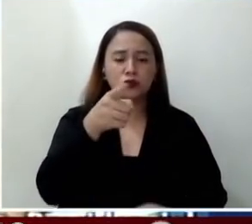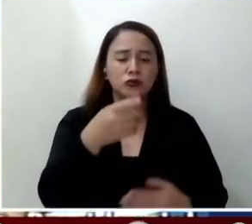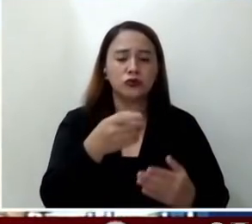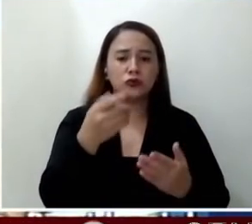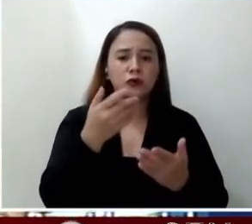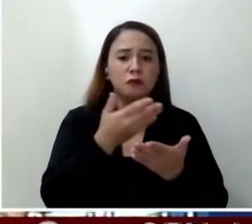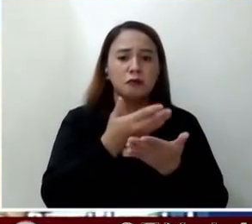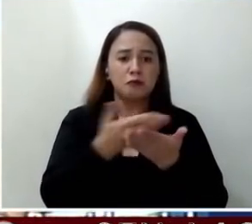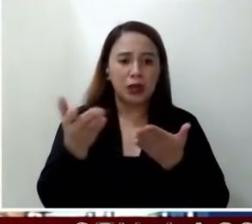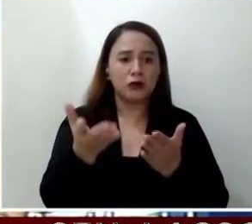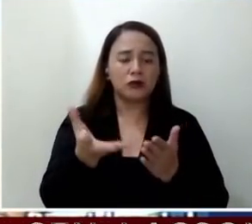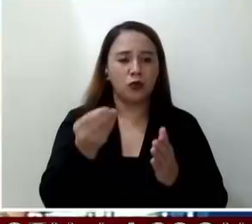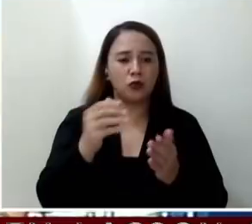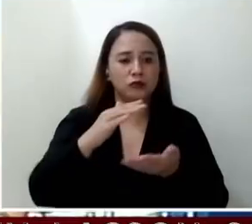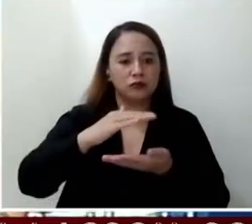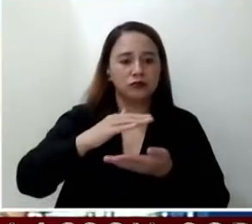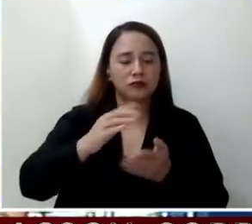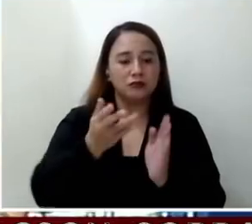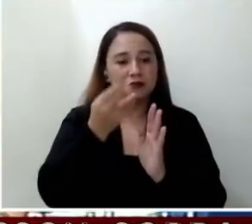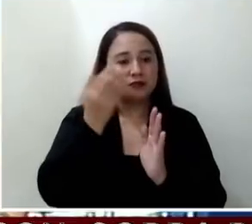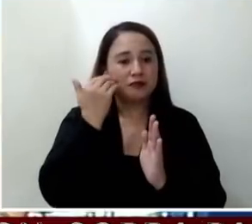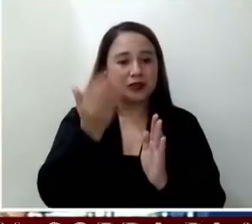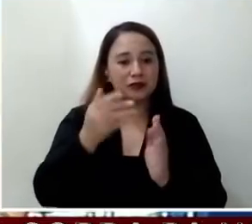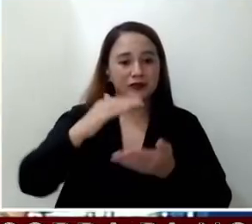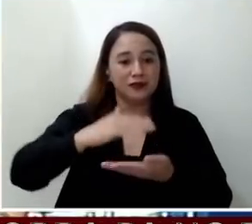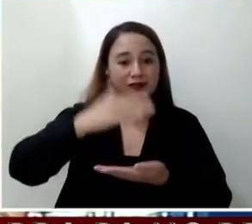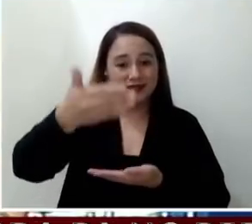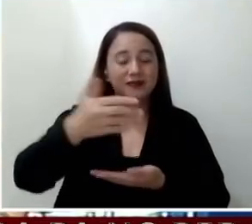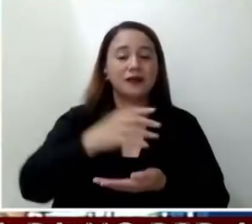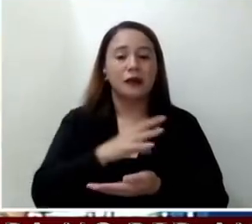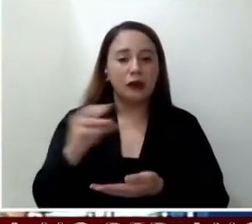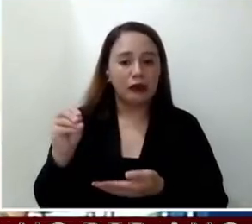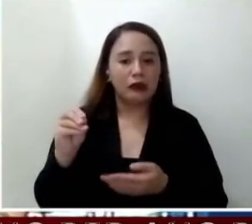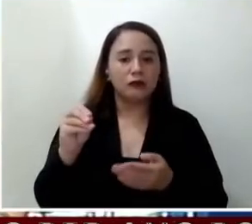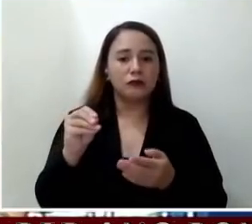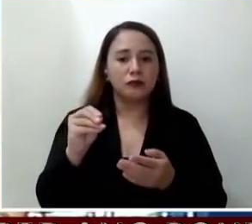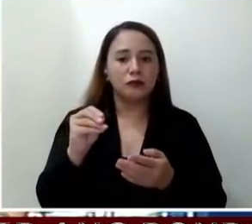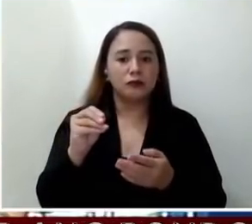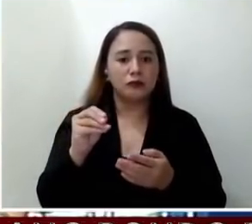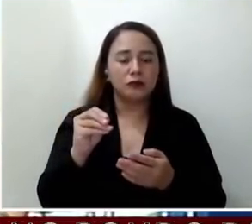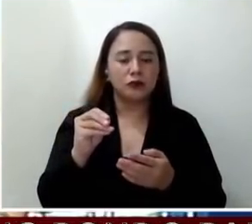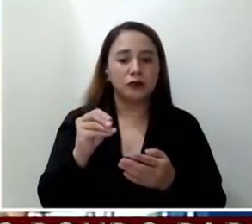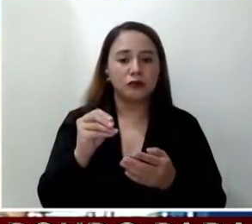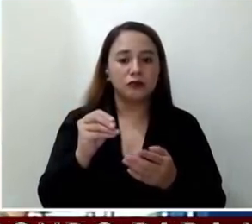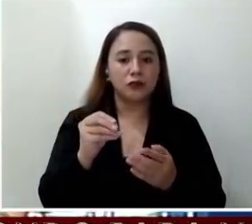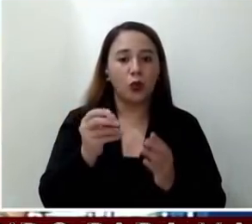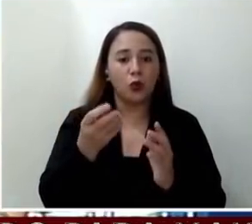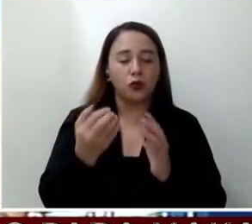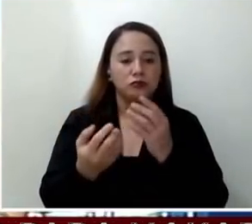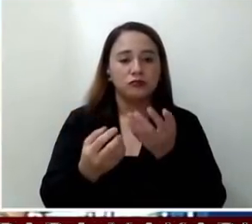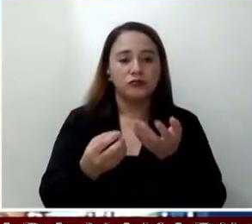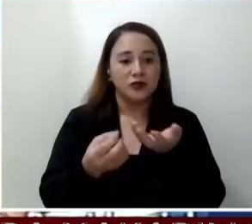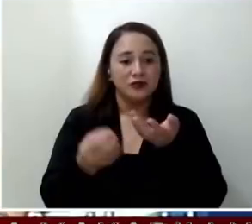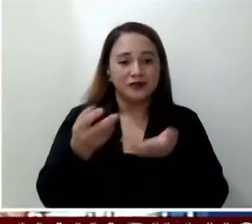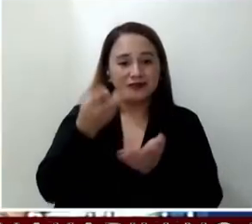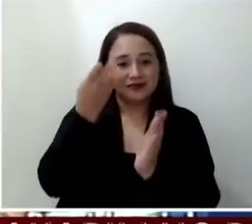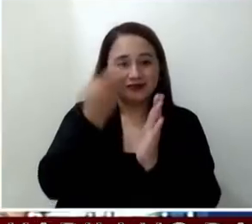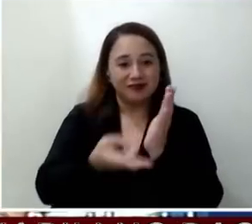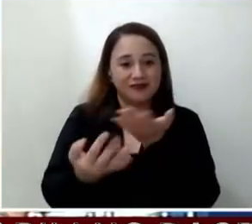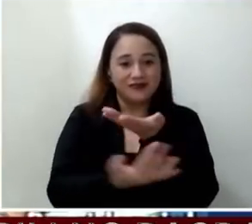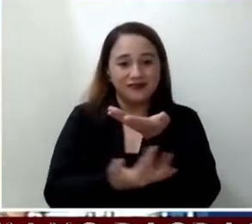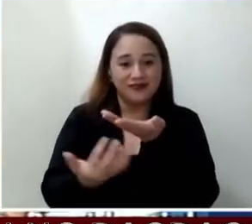Bili ka ng kabaong o magpasunog ka. Magkanong bayaran mo? At maghanap ko na ng pwesto